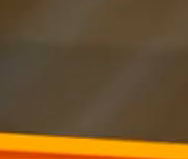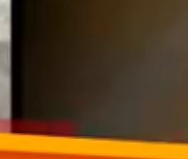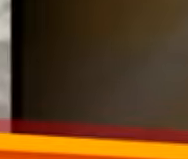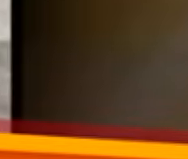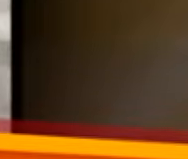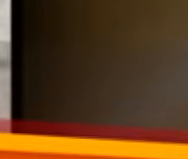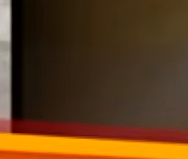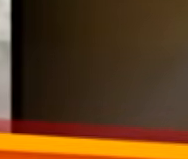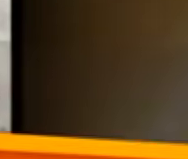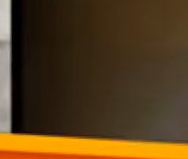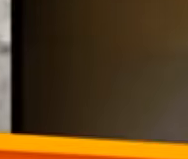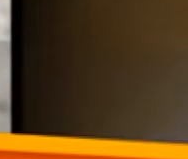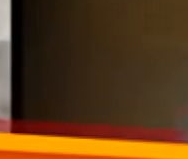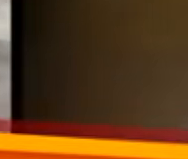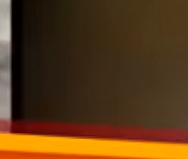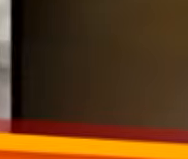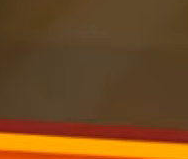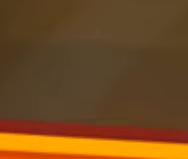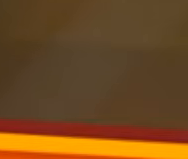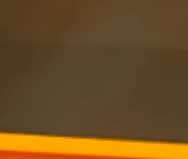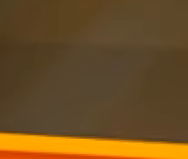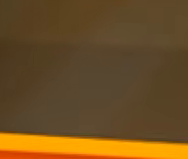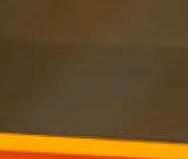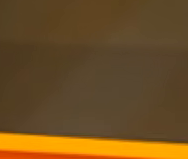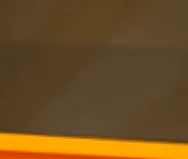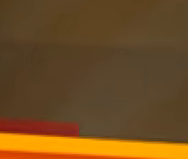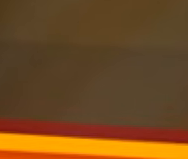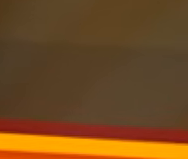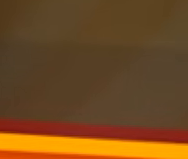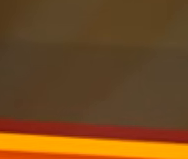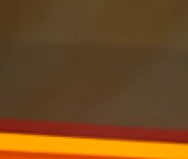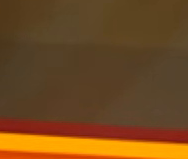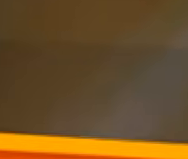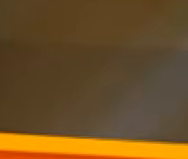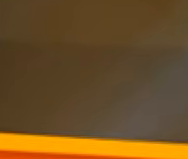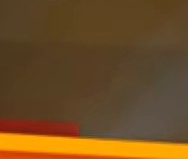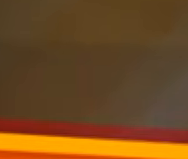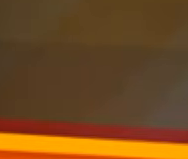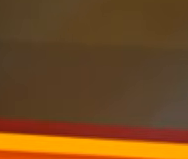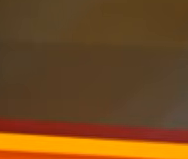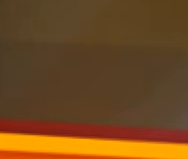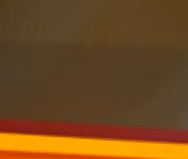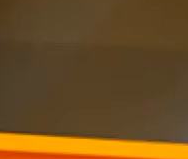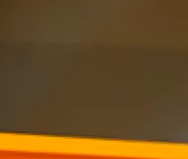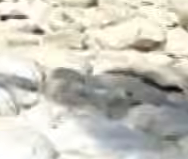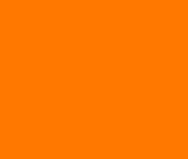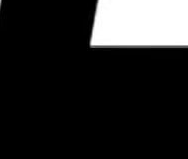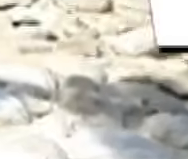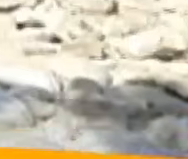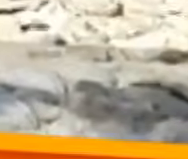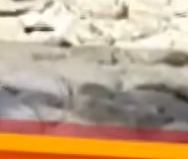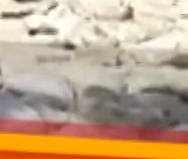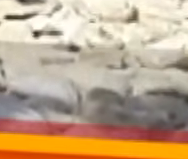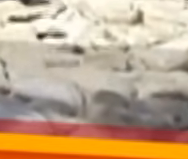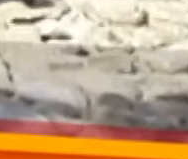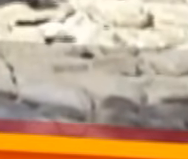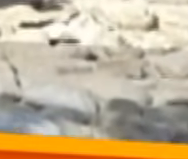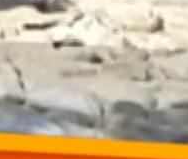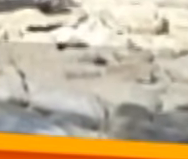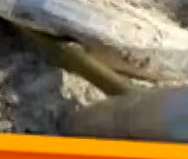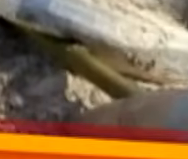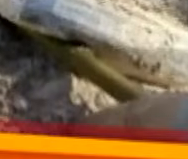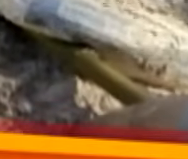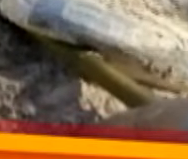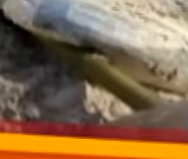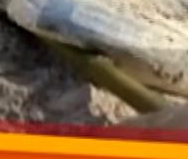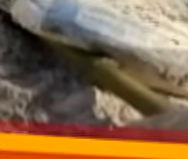Susunod, nasa 20 maliliit na pating, bakit kaya nagsulputan sa dalampasigan ng Cebu? Higit